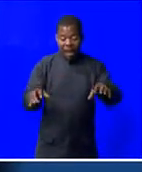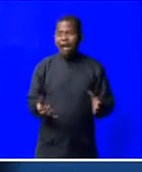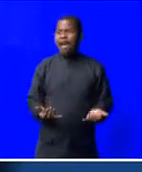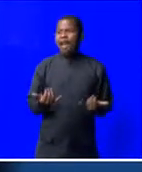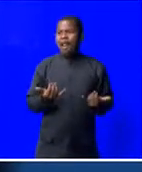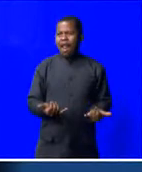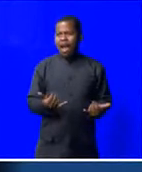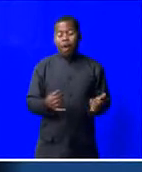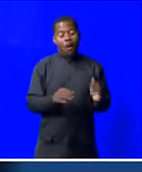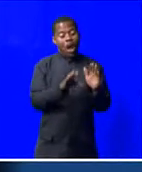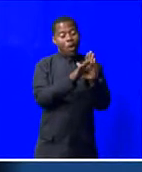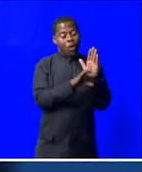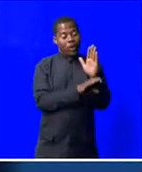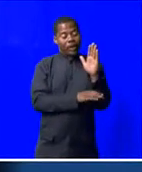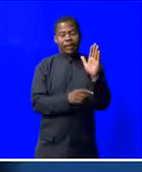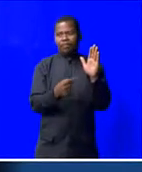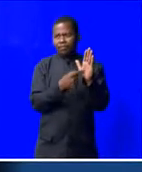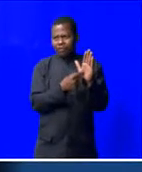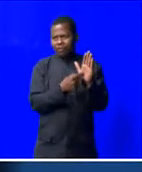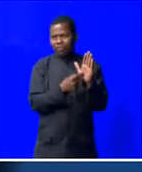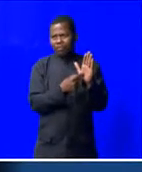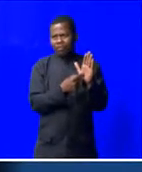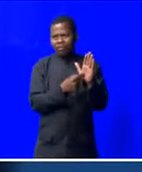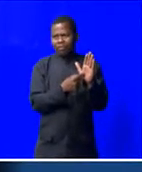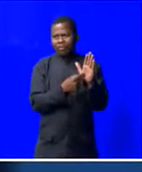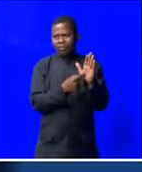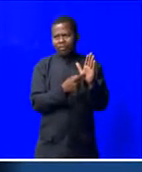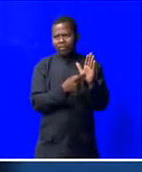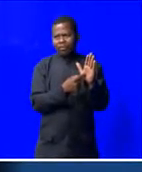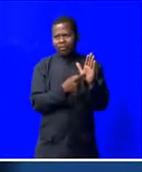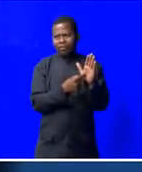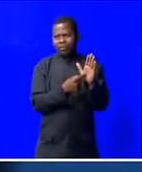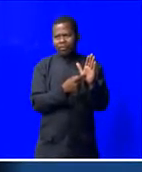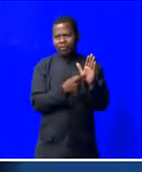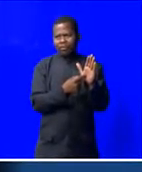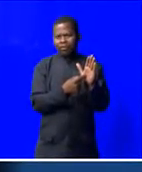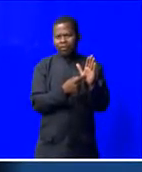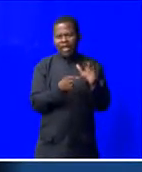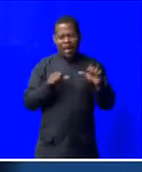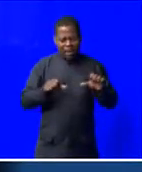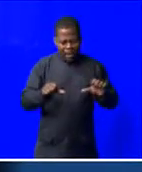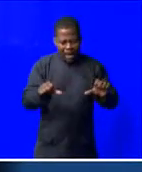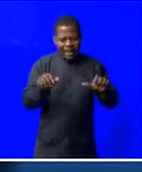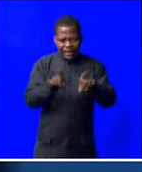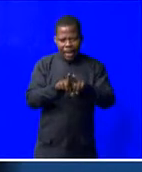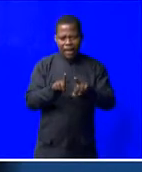Kuphela nje le constitution ifanele hamba nalendlela vele sihamba naso.